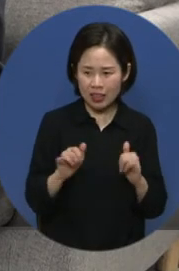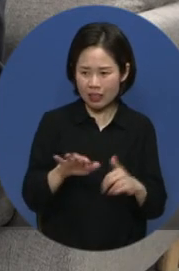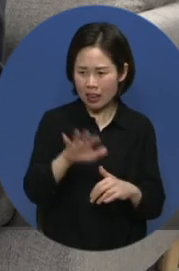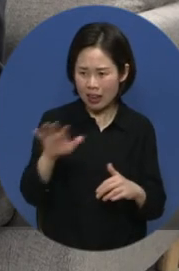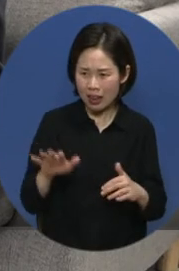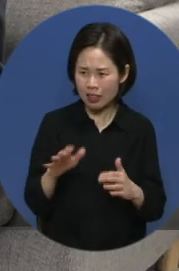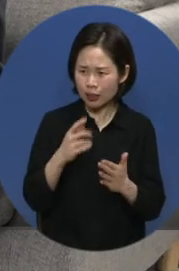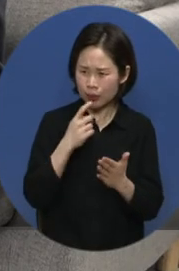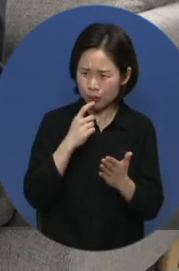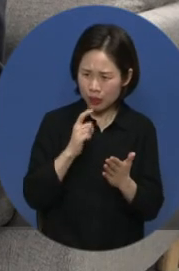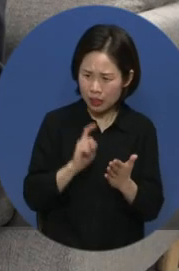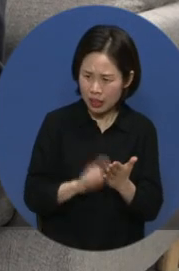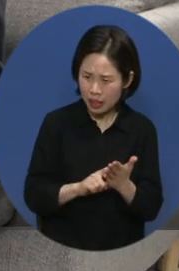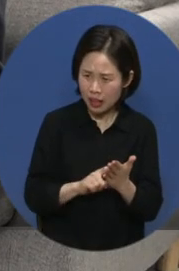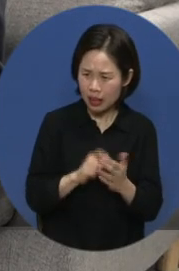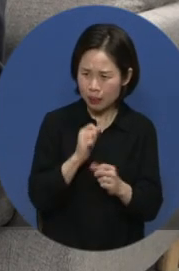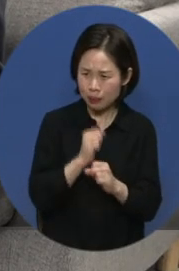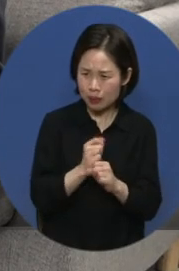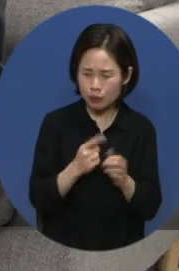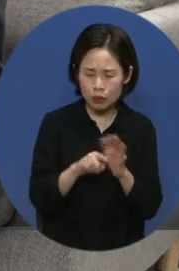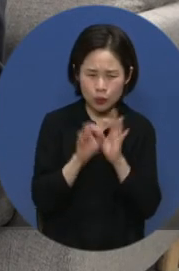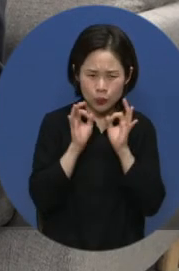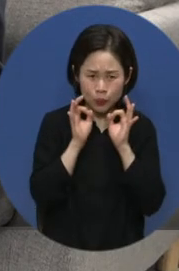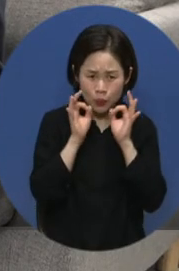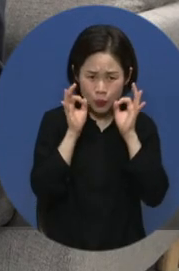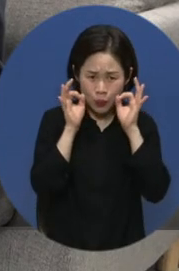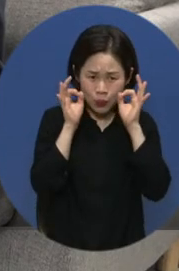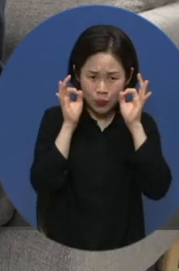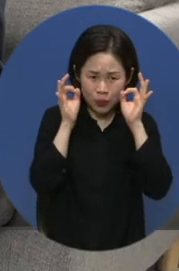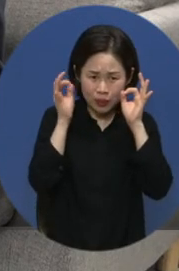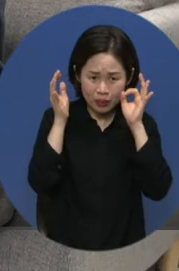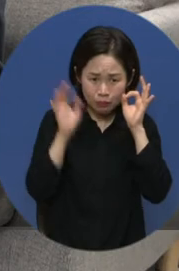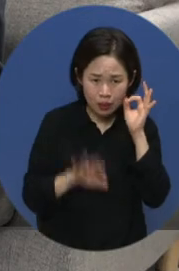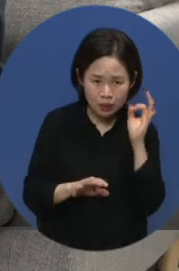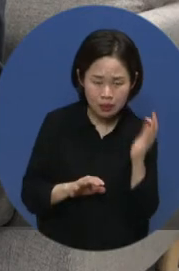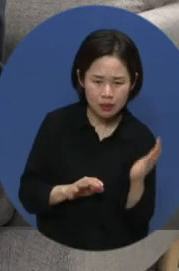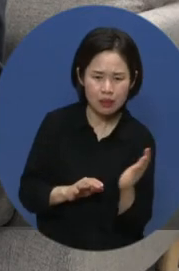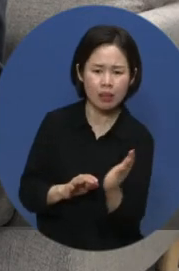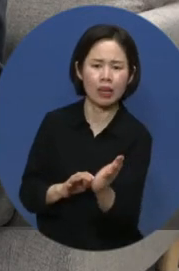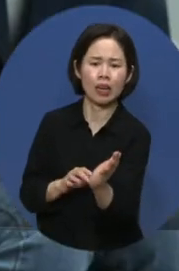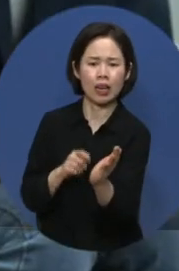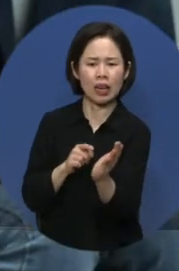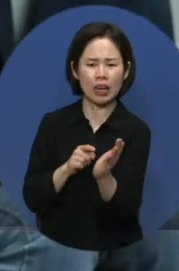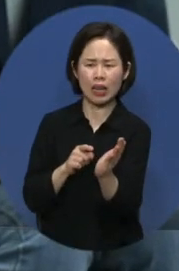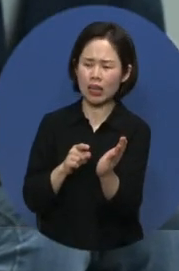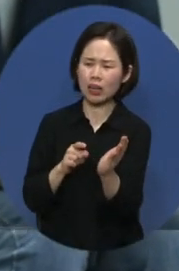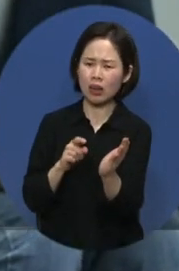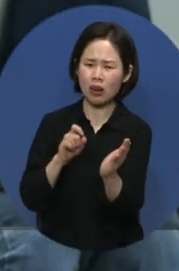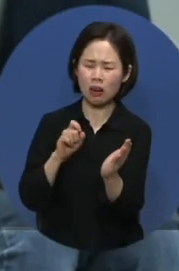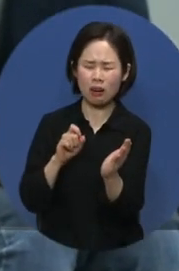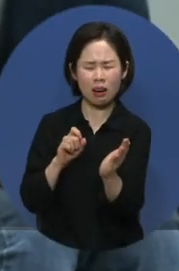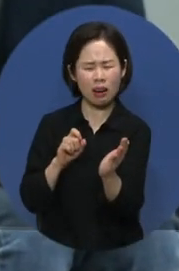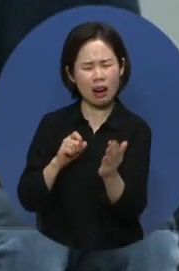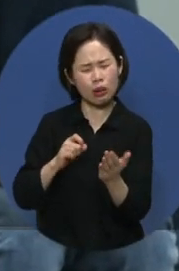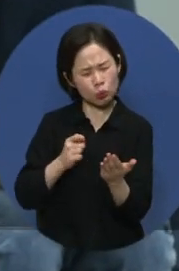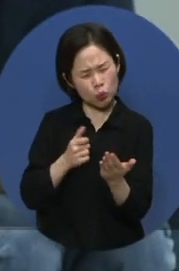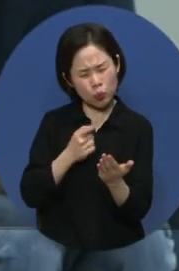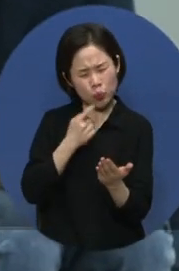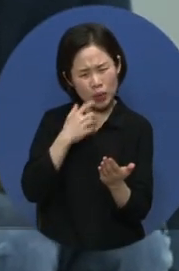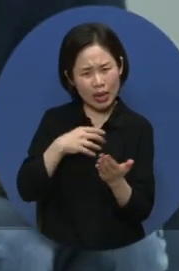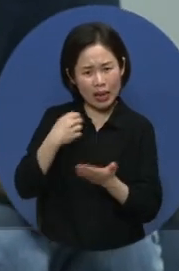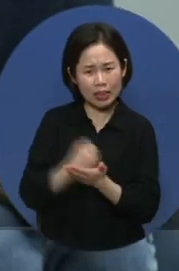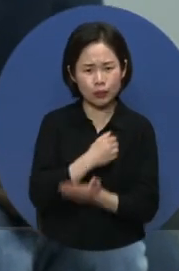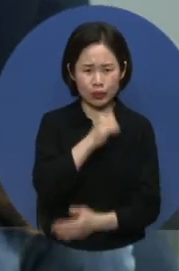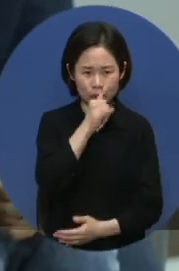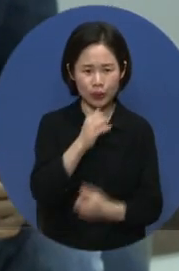쉬운 자료로서 만들려고 노력을 하지만 항상 내보낼 때는 아쉬움이 있거든요. 그래서 항상 만들 때마다